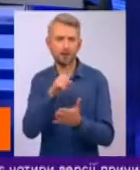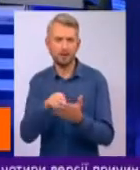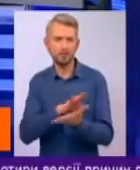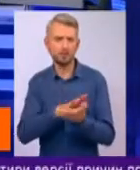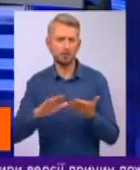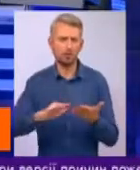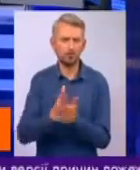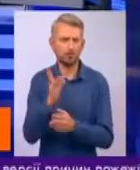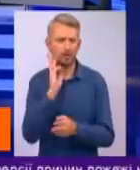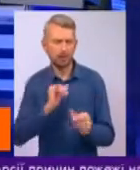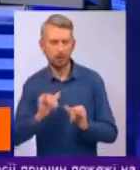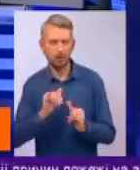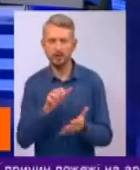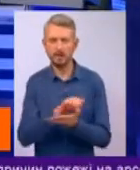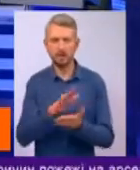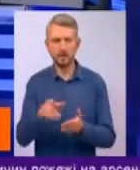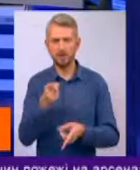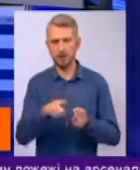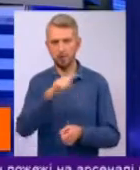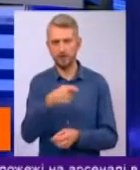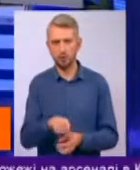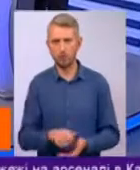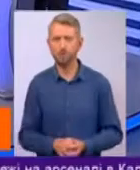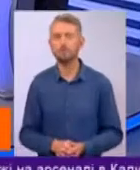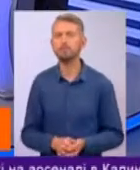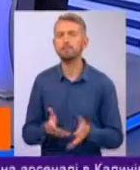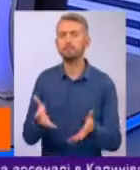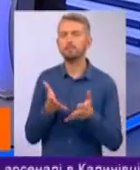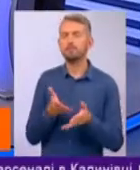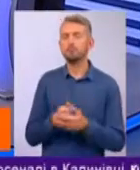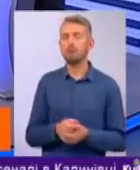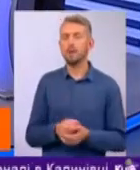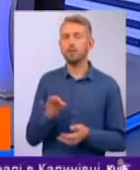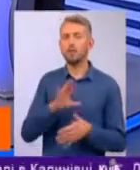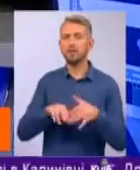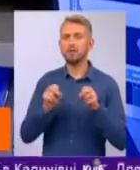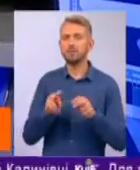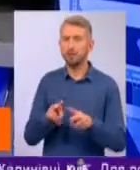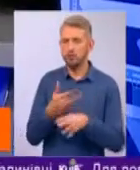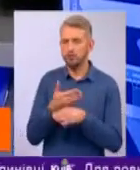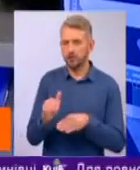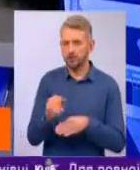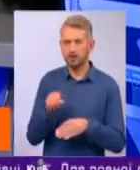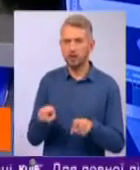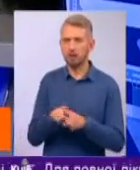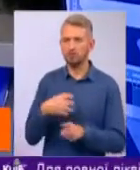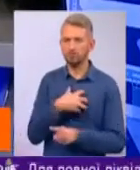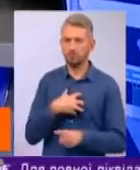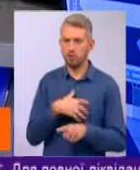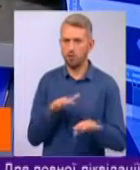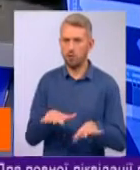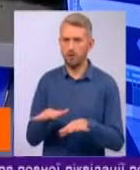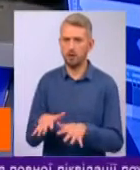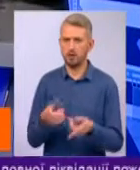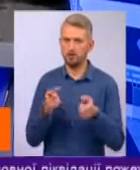політичні дипломатії не займаються реально війною. Зрозуміло. Пане Сергію, стосовно безпекової складової таких стратегічних об'єктів.